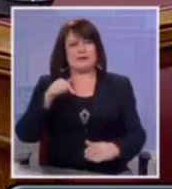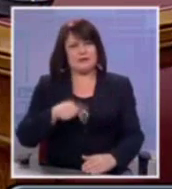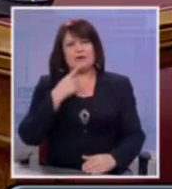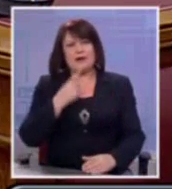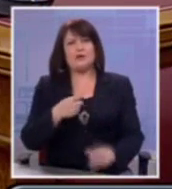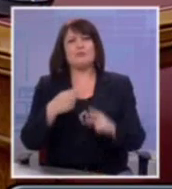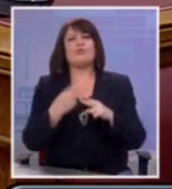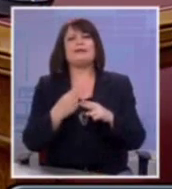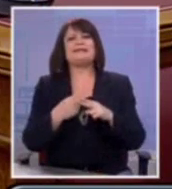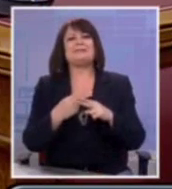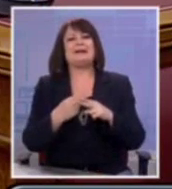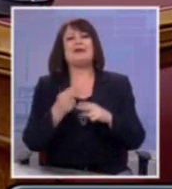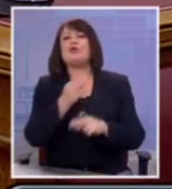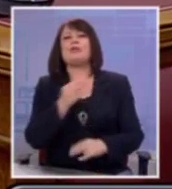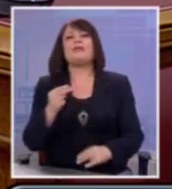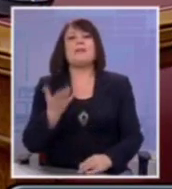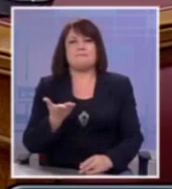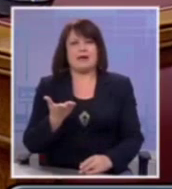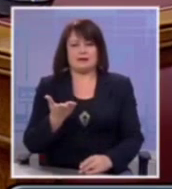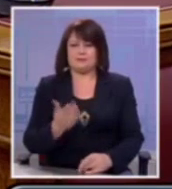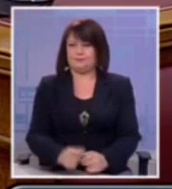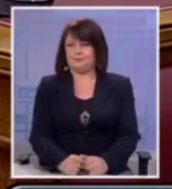σε ένα πολύ κρίσιμο θέμα.